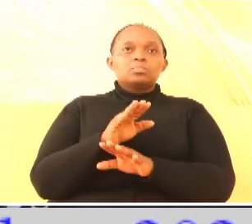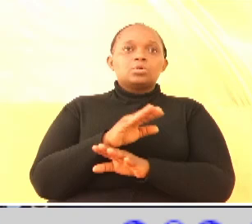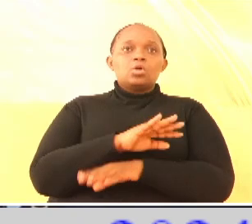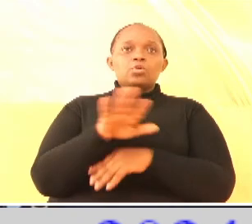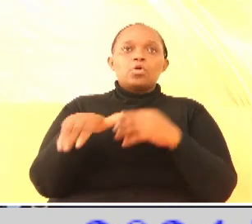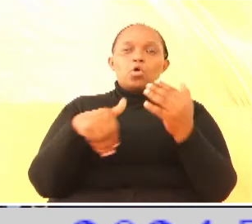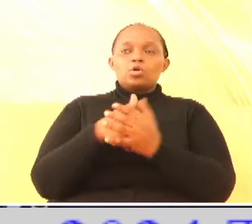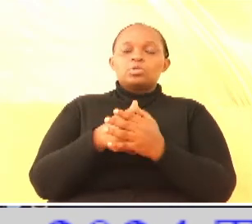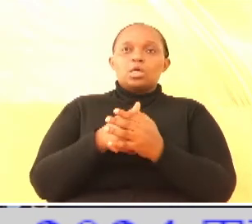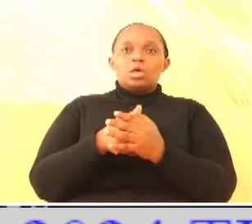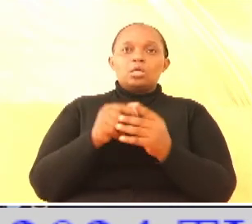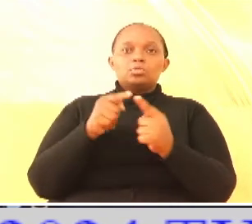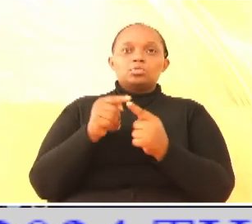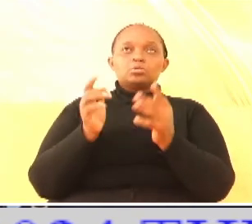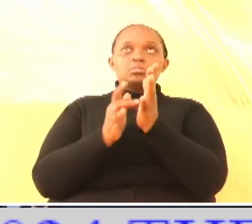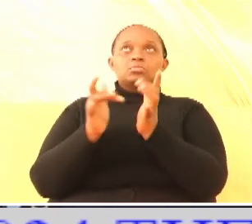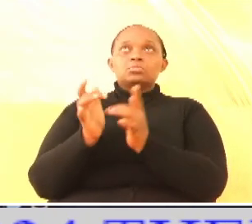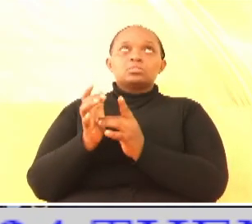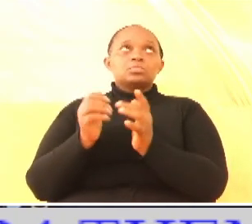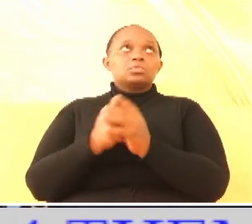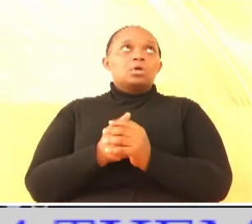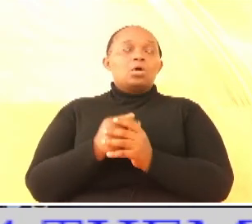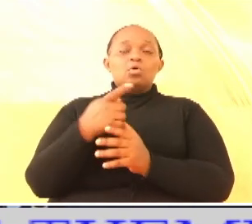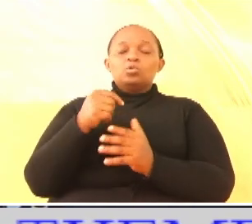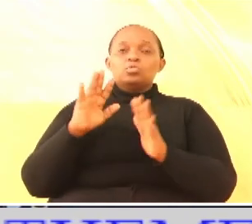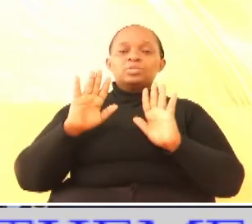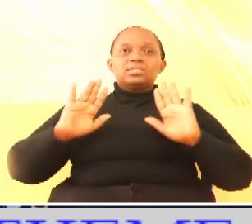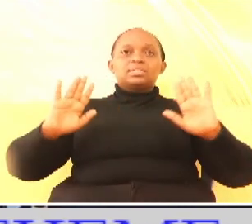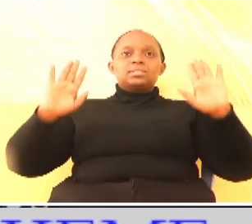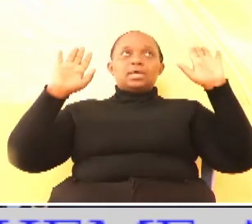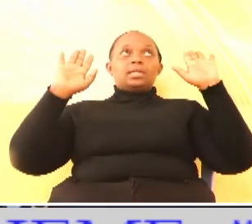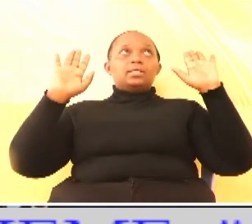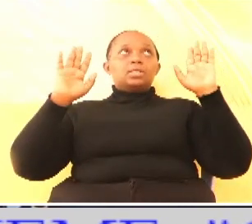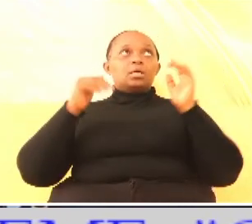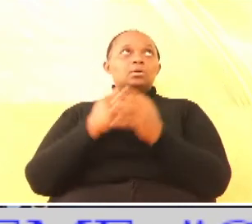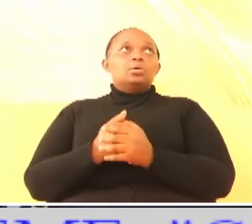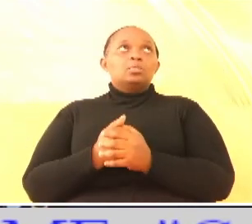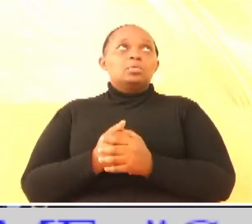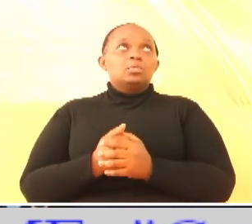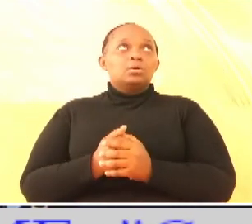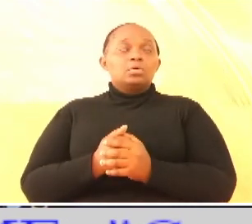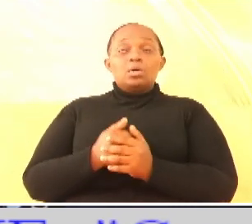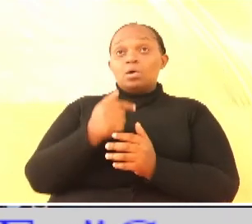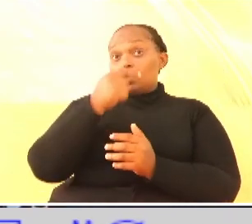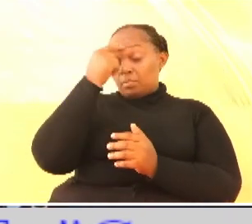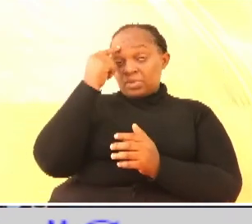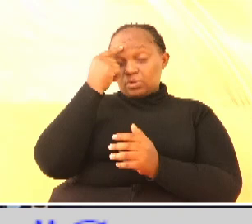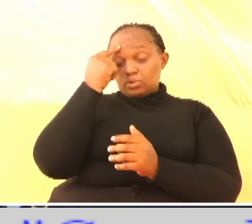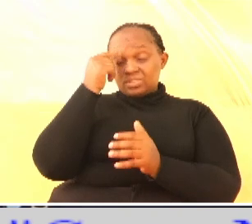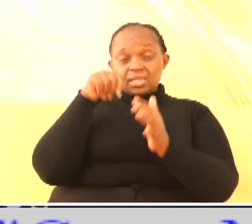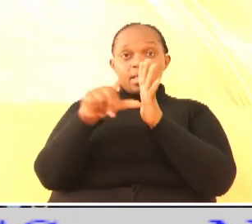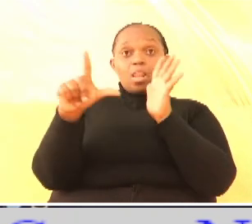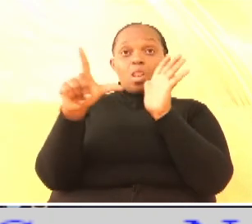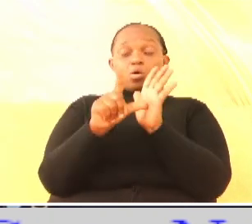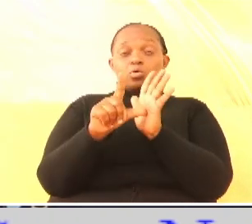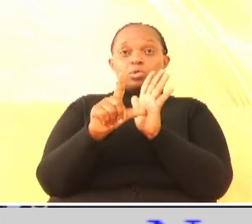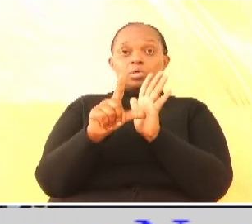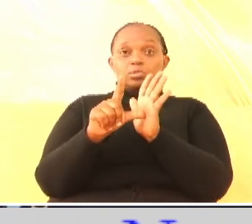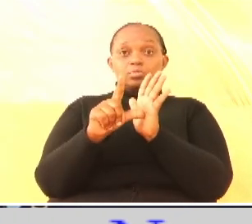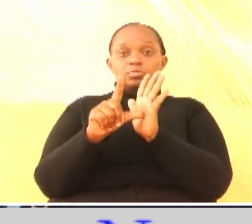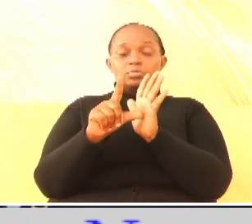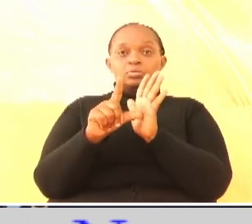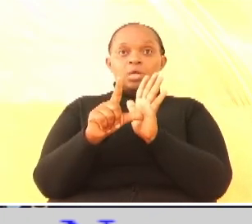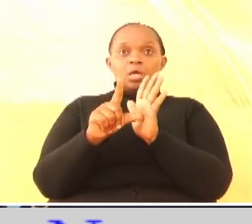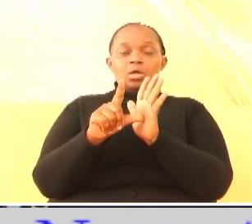yo. There's an element of surrender here. Kwa sababu katika verse 24 ya Luka 9,